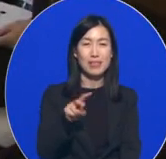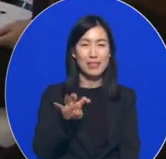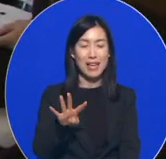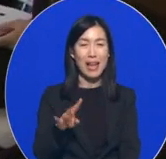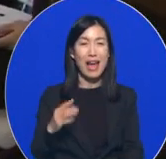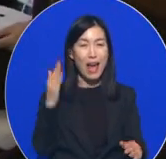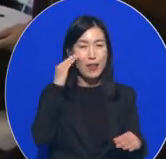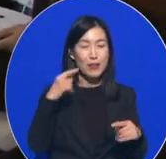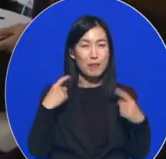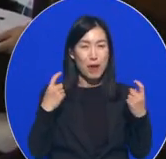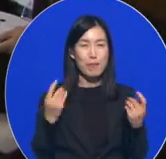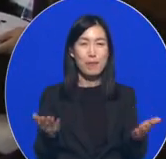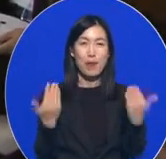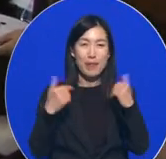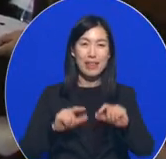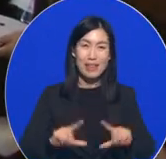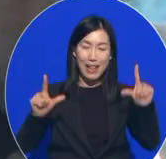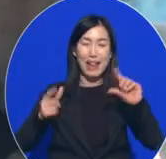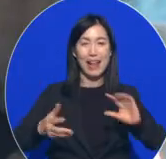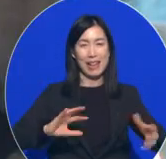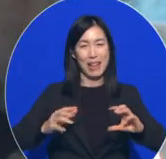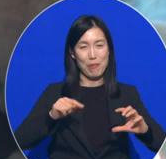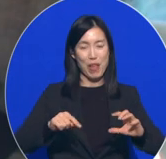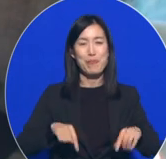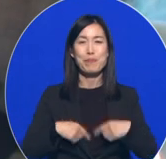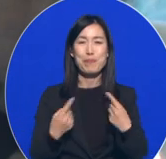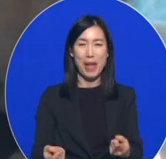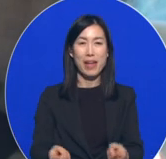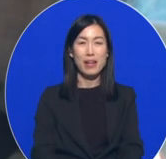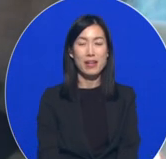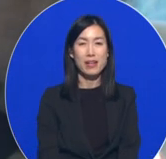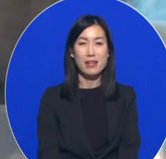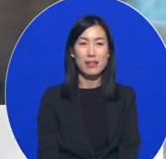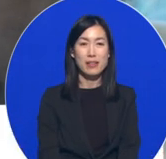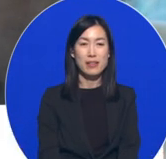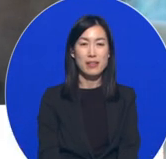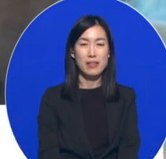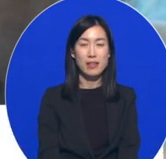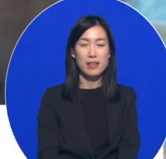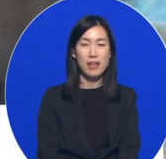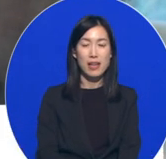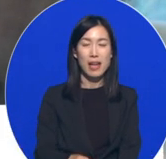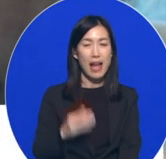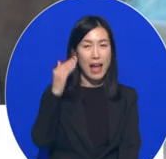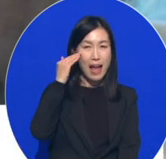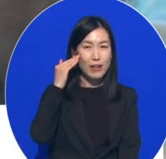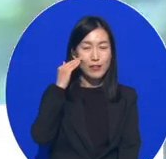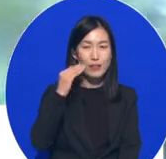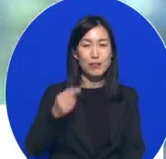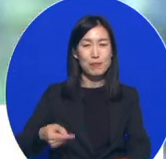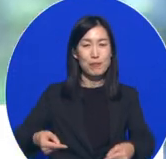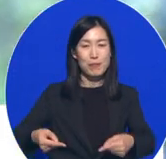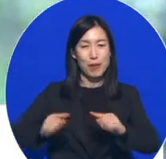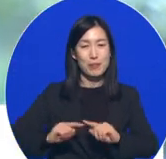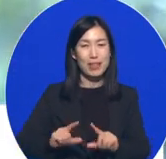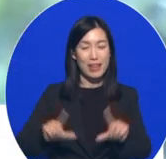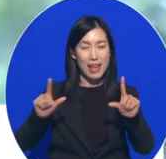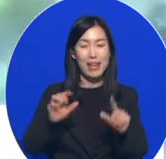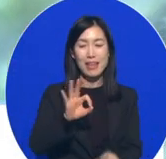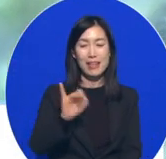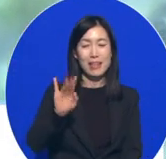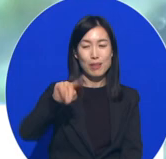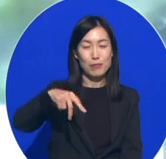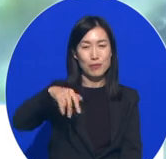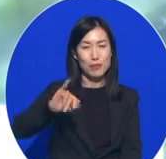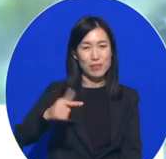계기 관광전략 간담회에도 참석했습니다이 자리에서 이부진 한국방문 위원장을 비롯해